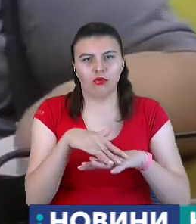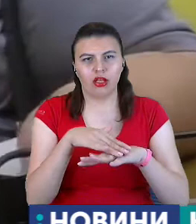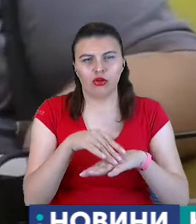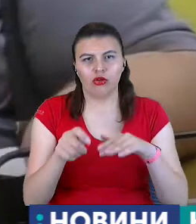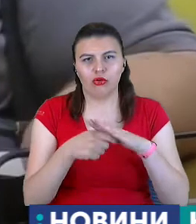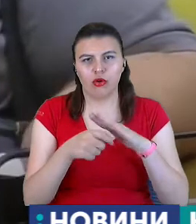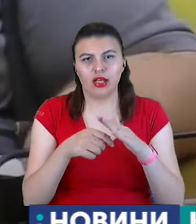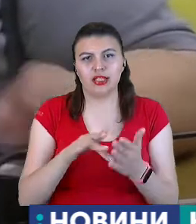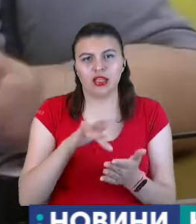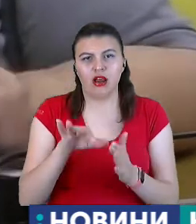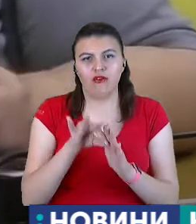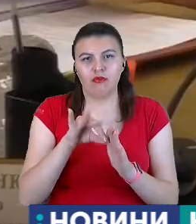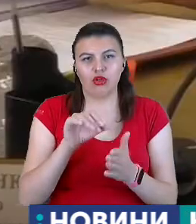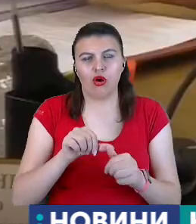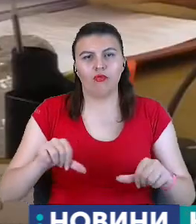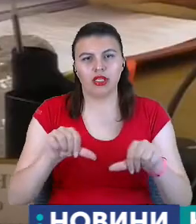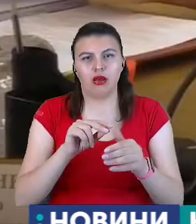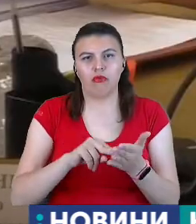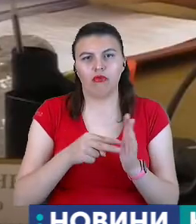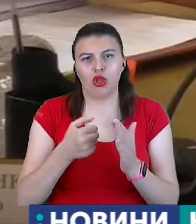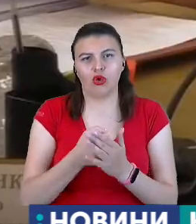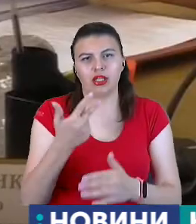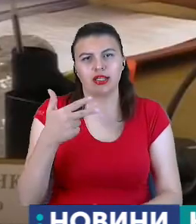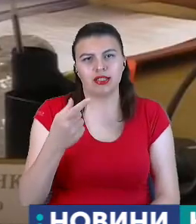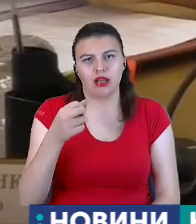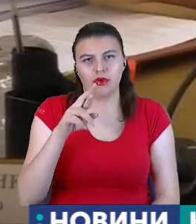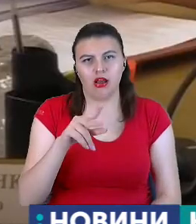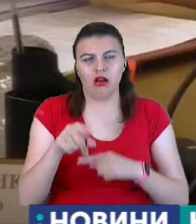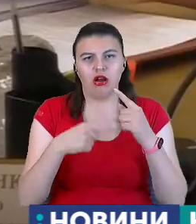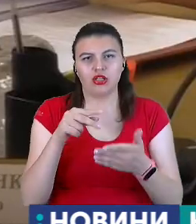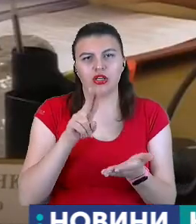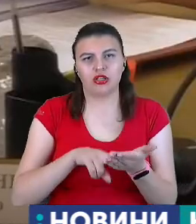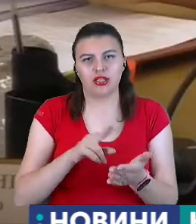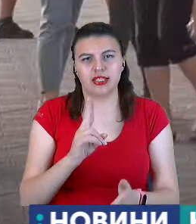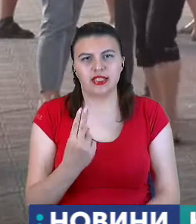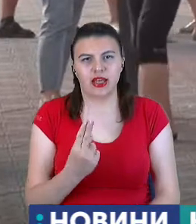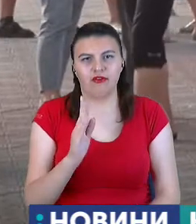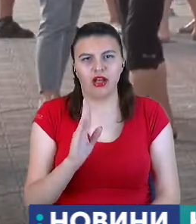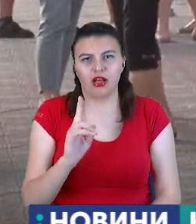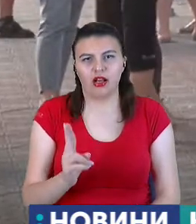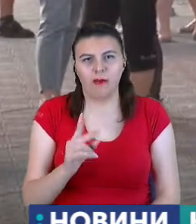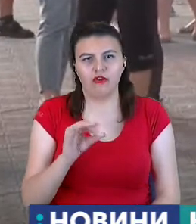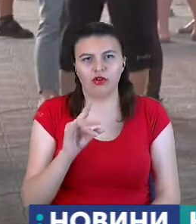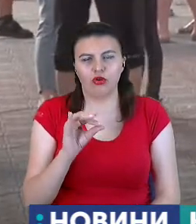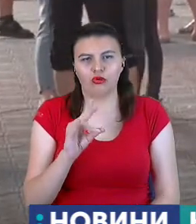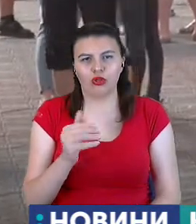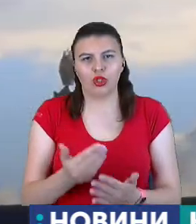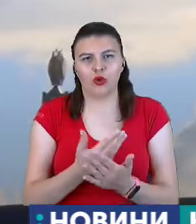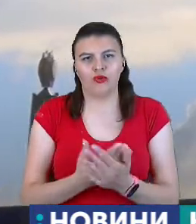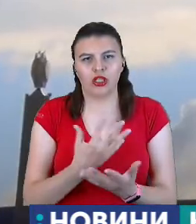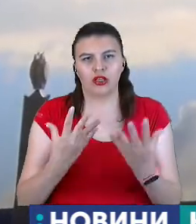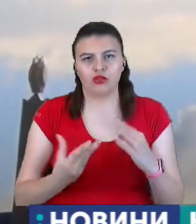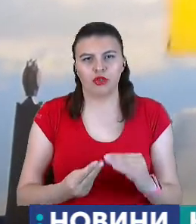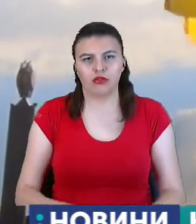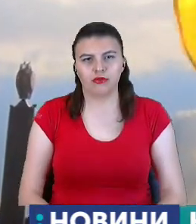Центральна виборча комісія планує прийняти до 30 серпня, каже член ЦВК Павло Любченко. Владислав Старий, Андрій Брігідєр.